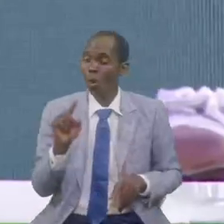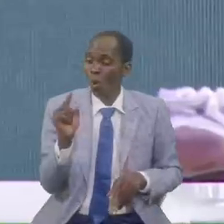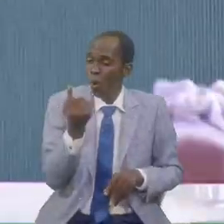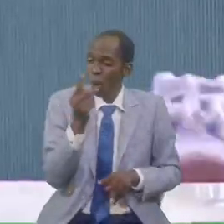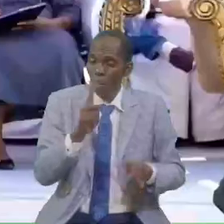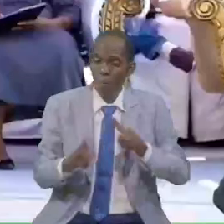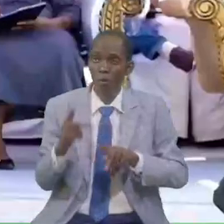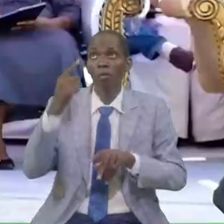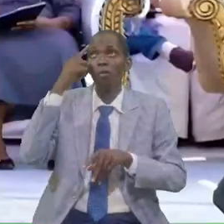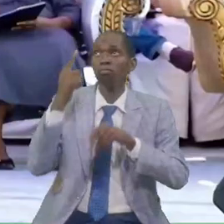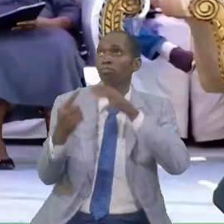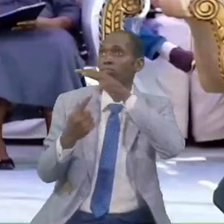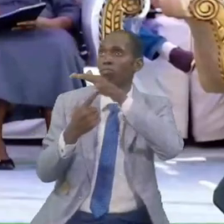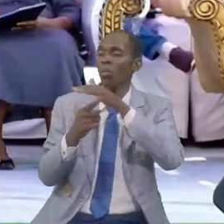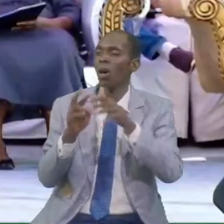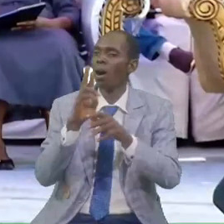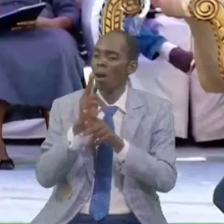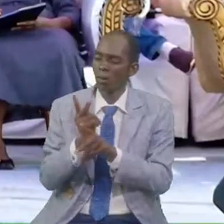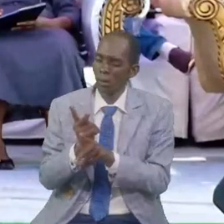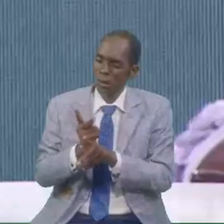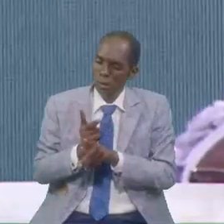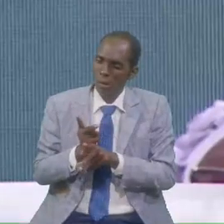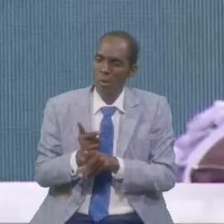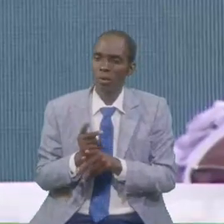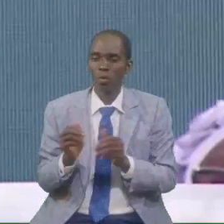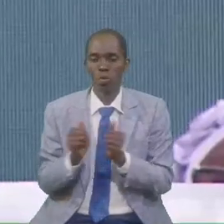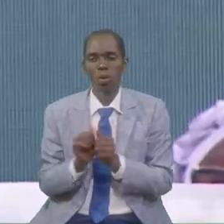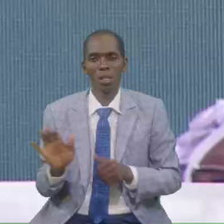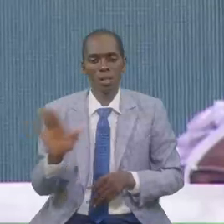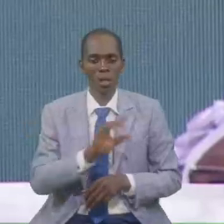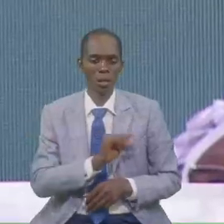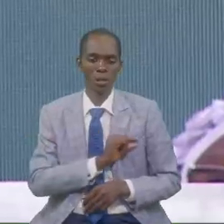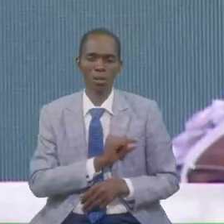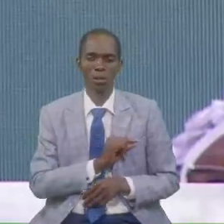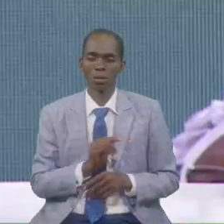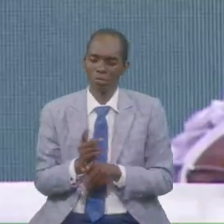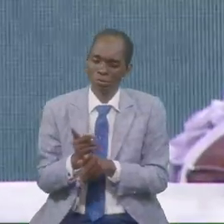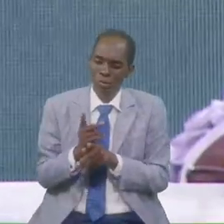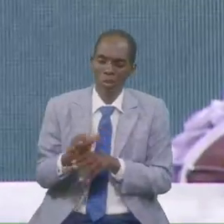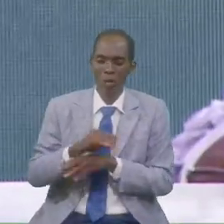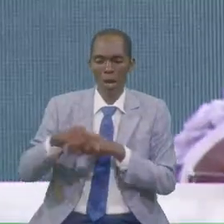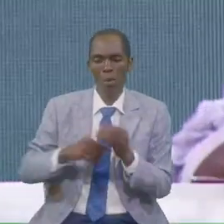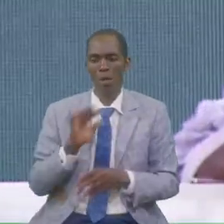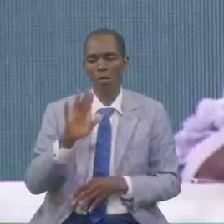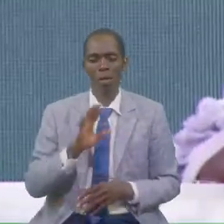Mais seuls les héros se soucient de leur conscience, de leur caractère,